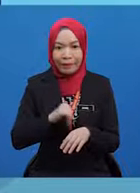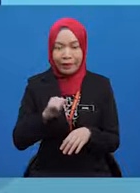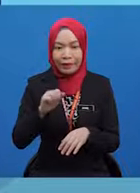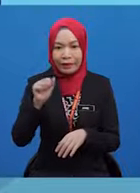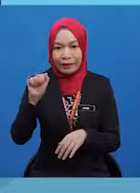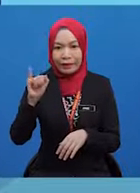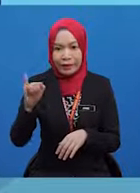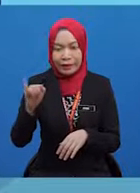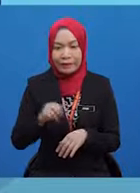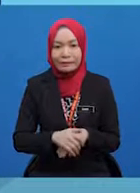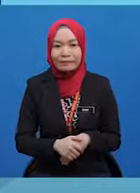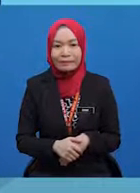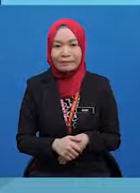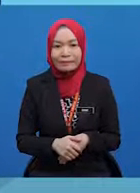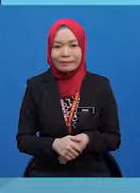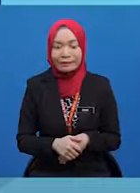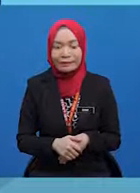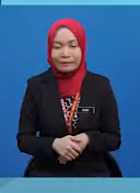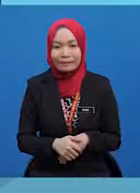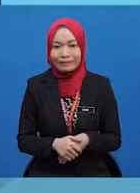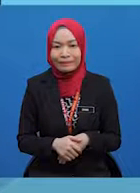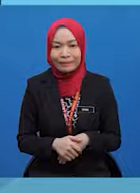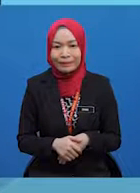Adobe Illustrator.